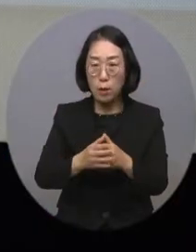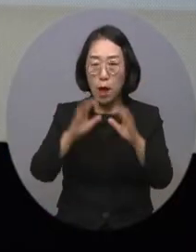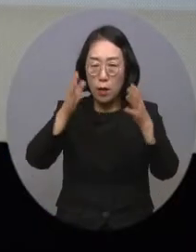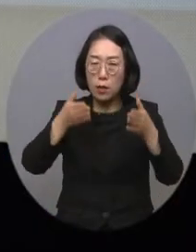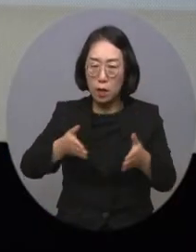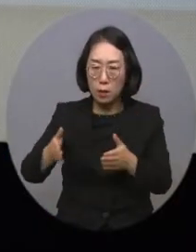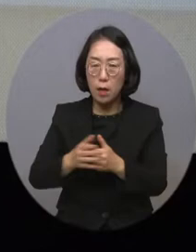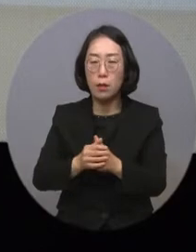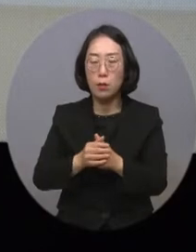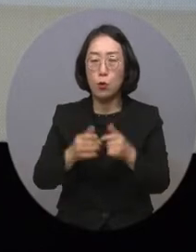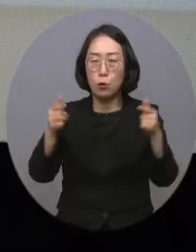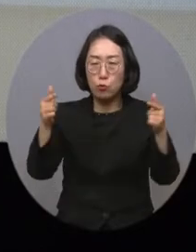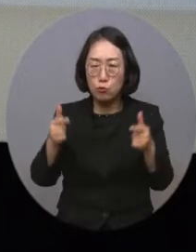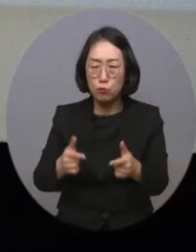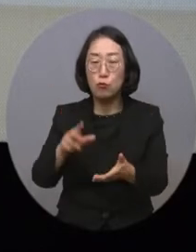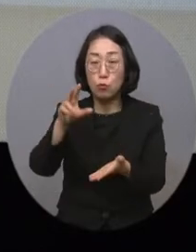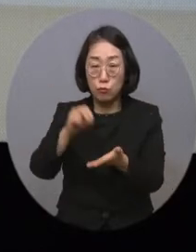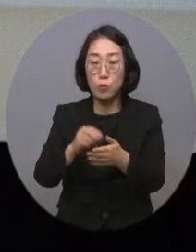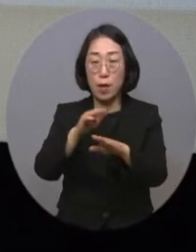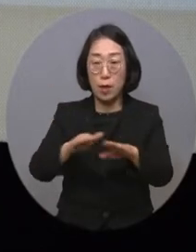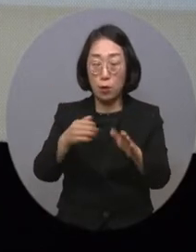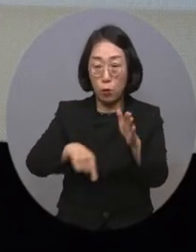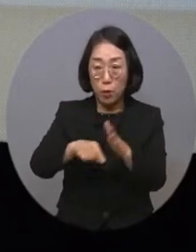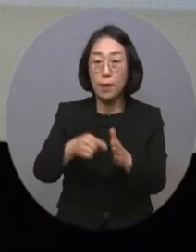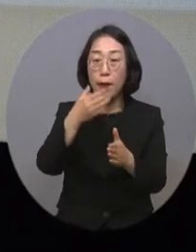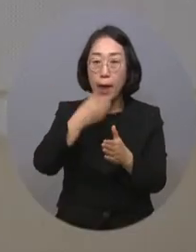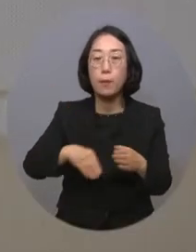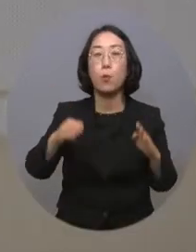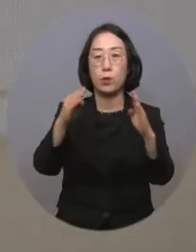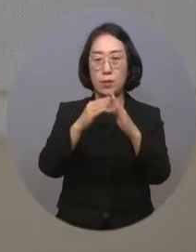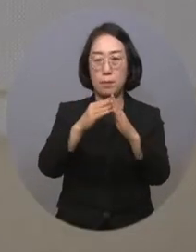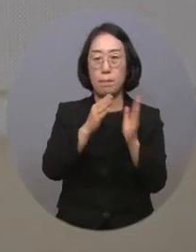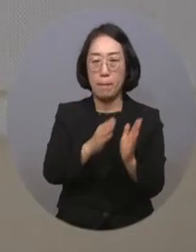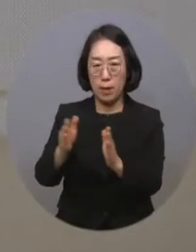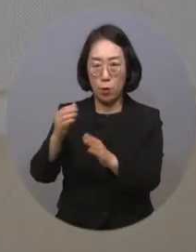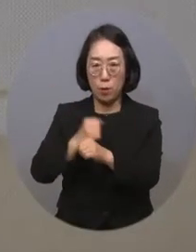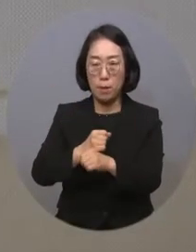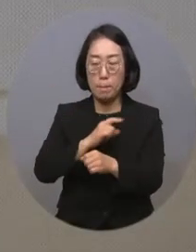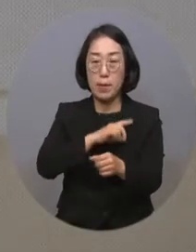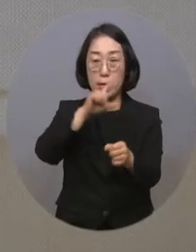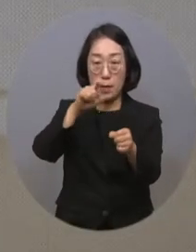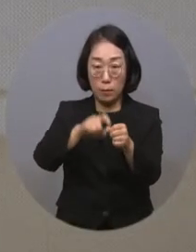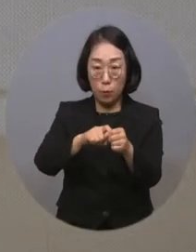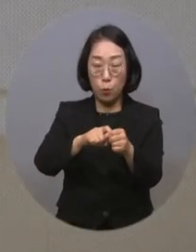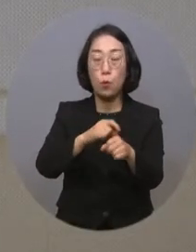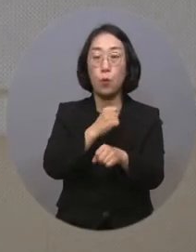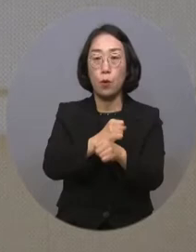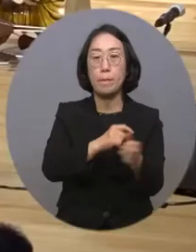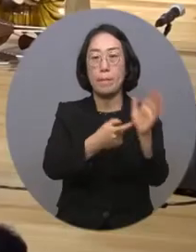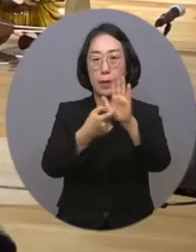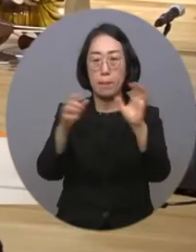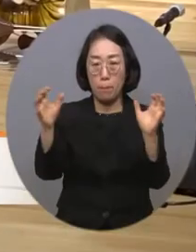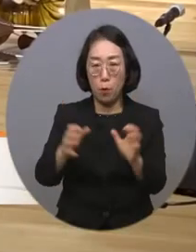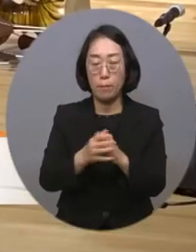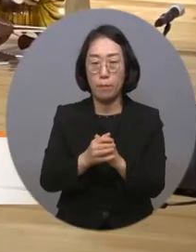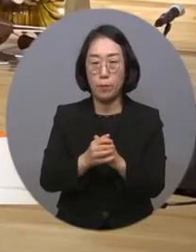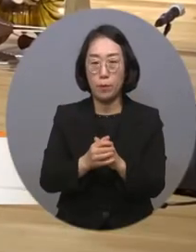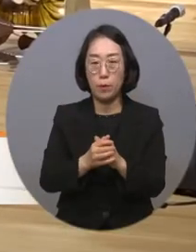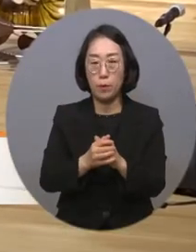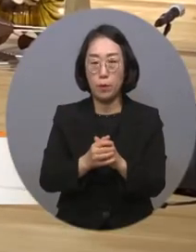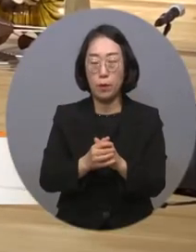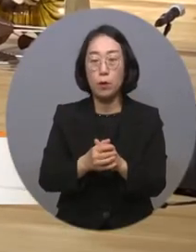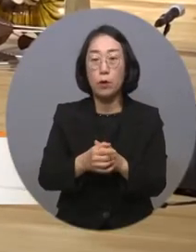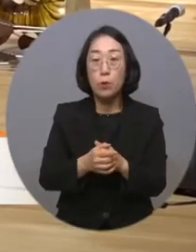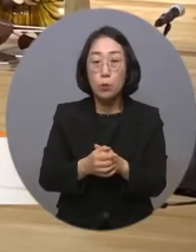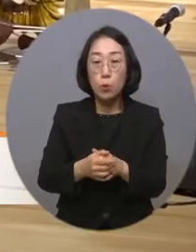충남형 더 행복주택으로 라는 주제로 열렸습니다. 양승조 충남지사와 김동일 보령시장, 도내 15개